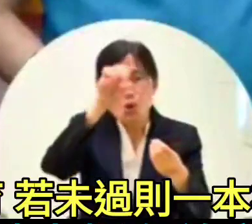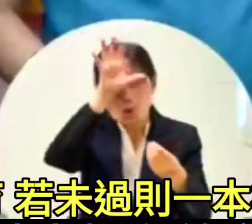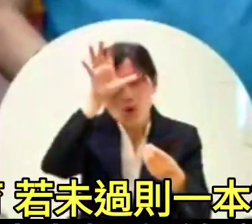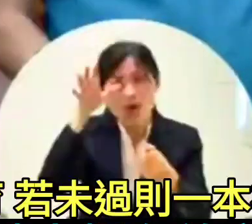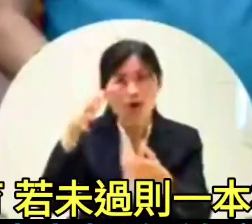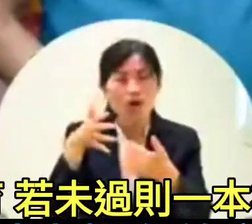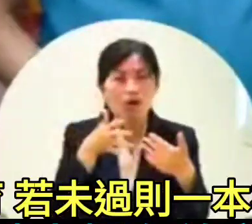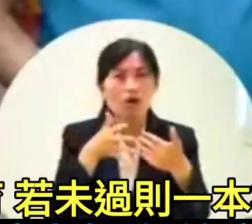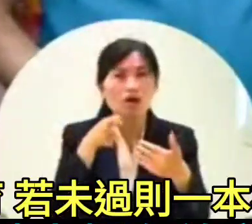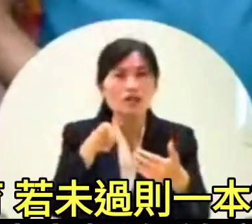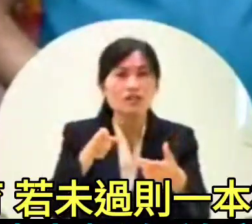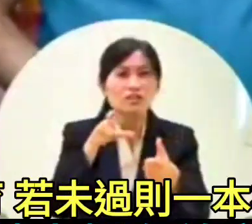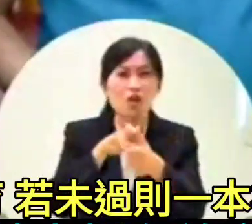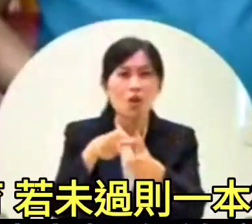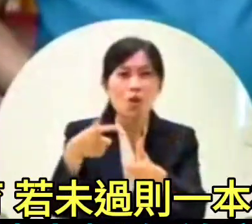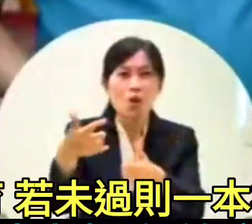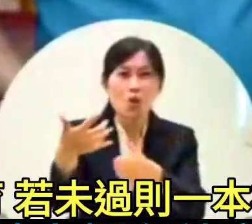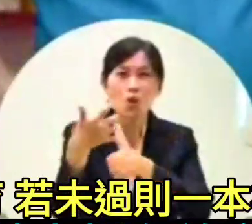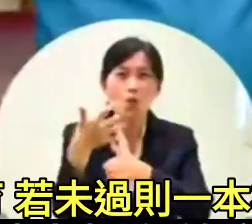这题问的，